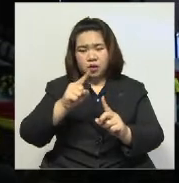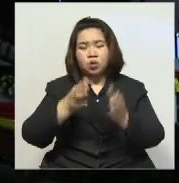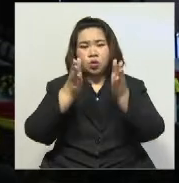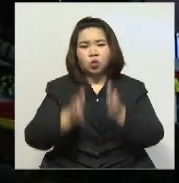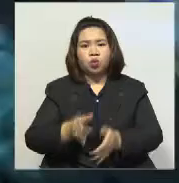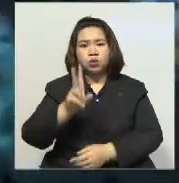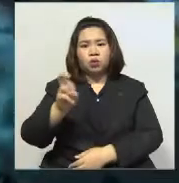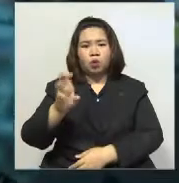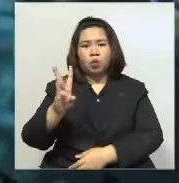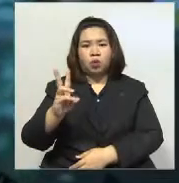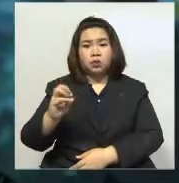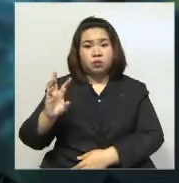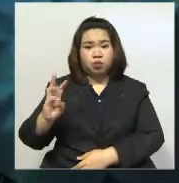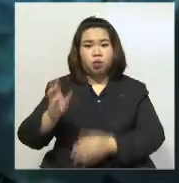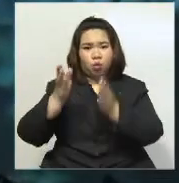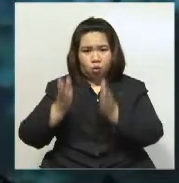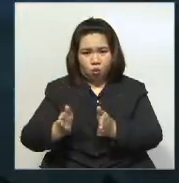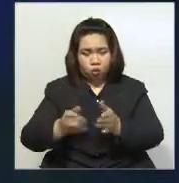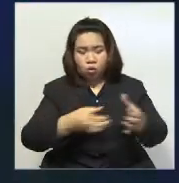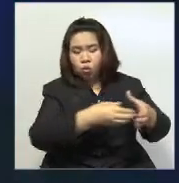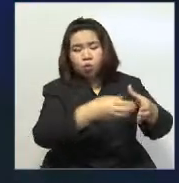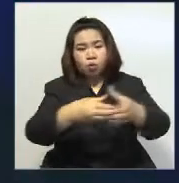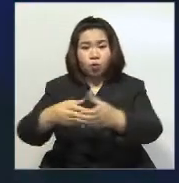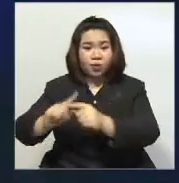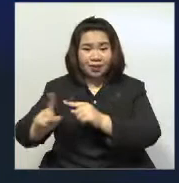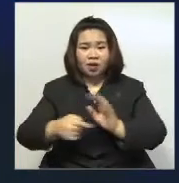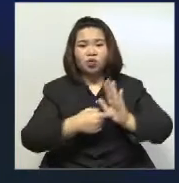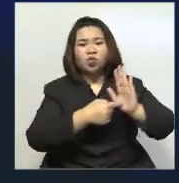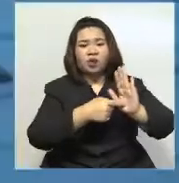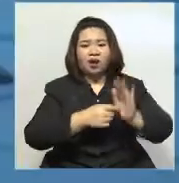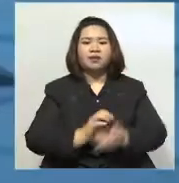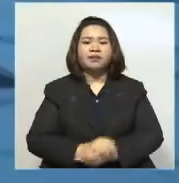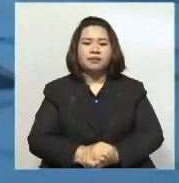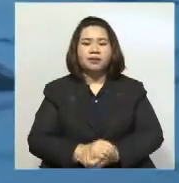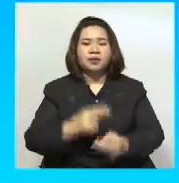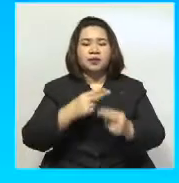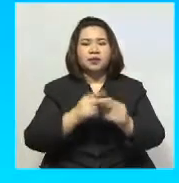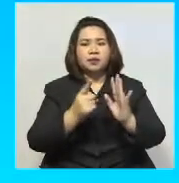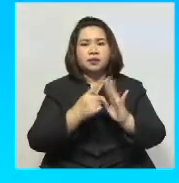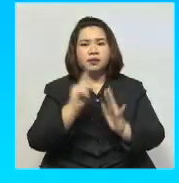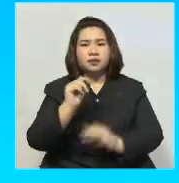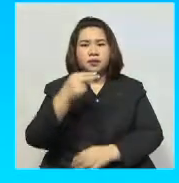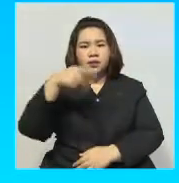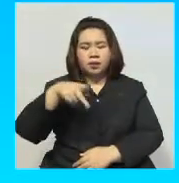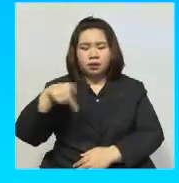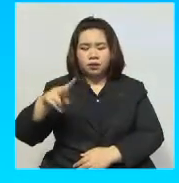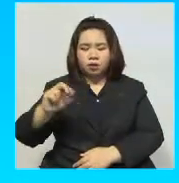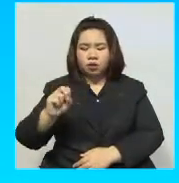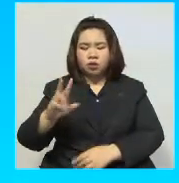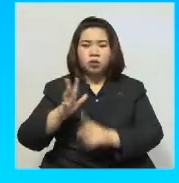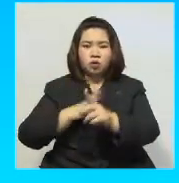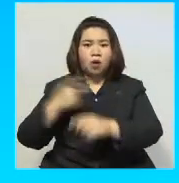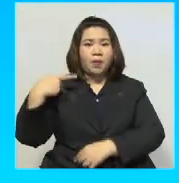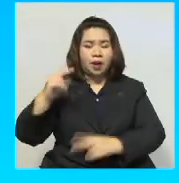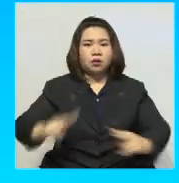น266คนค่ะจากทุกเหล่าทัพนะคะยกตัวอย่างอย่างเช่นพลเอกเทพพงศ์ทิพยาจารย์ปลัดกระทรวงกลาโห